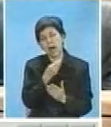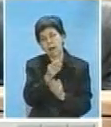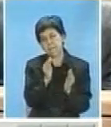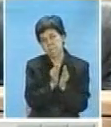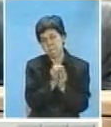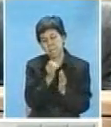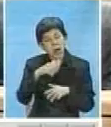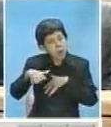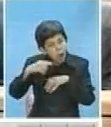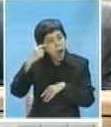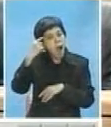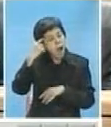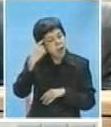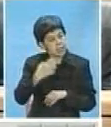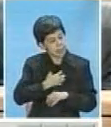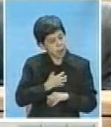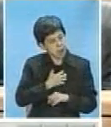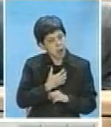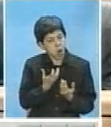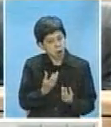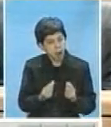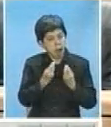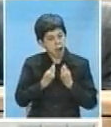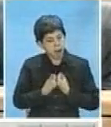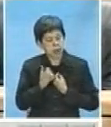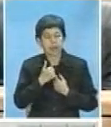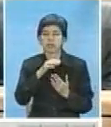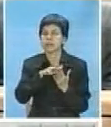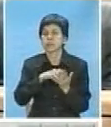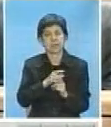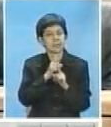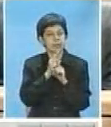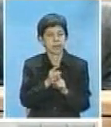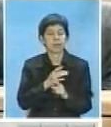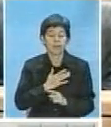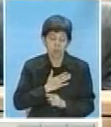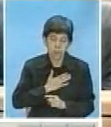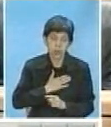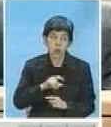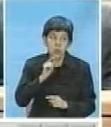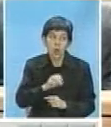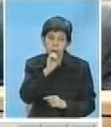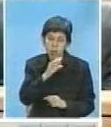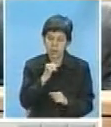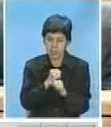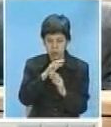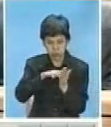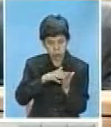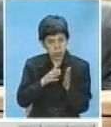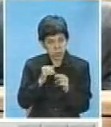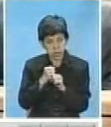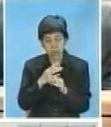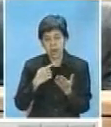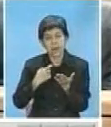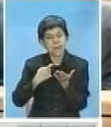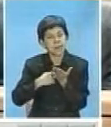ได้เข้าใจว่าจะได้รับสิ่งที่ท่านทำนโยบายนั้นผมจำเป็นที่จะต้องพูดถึงนโยบายหลักประกันสุขภาพ